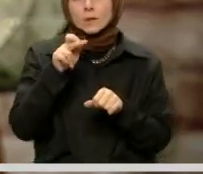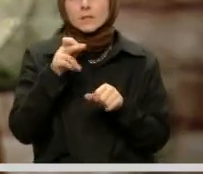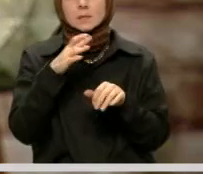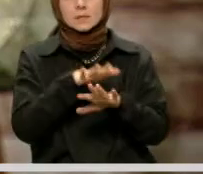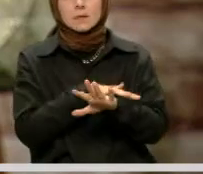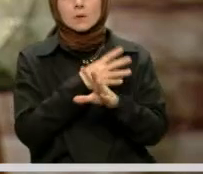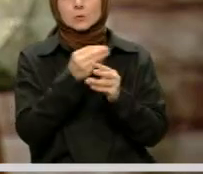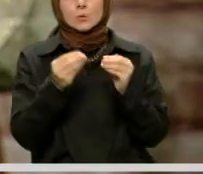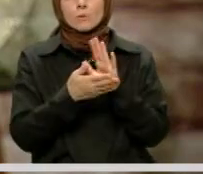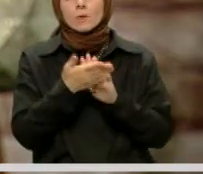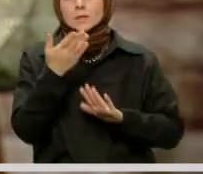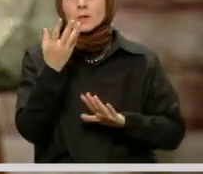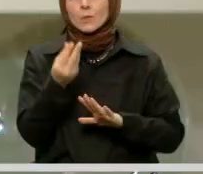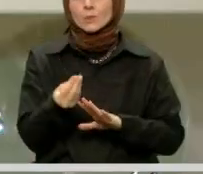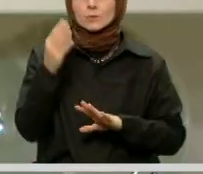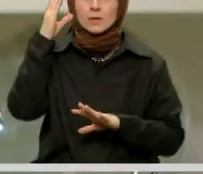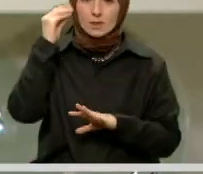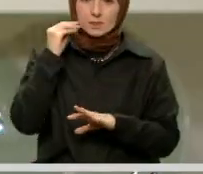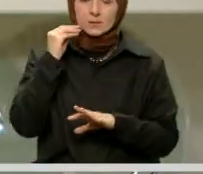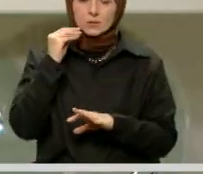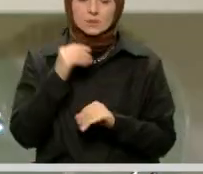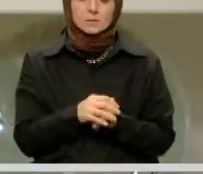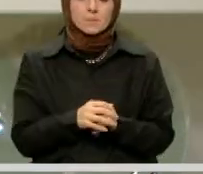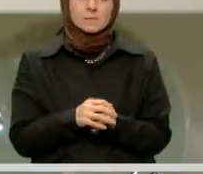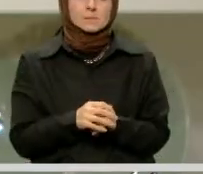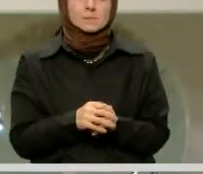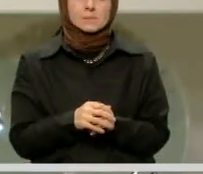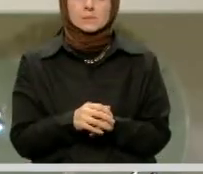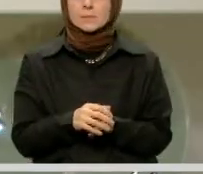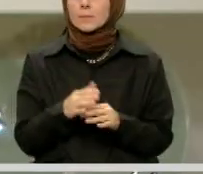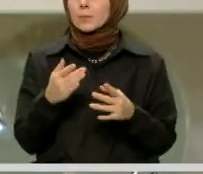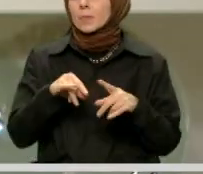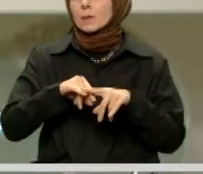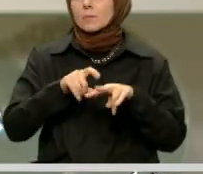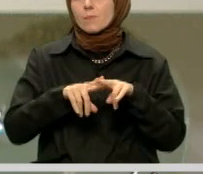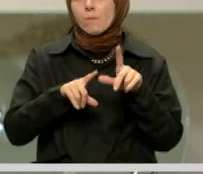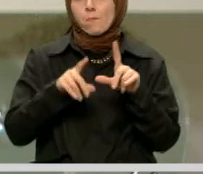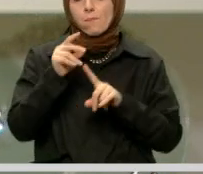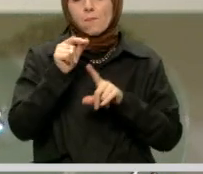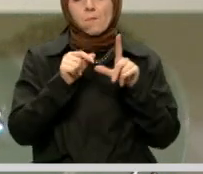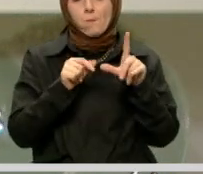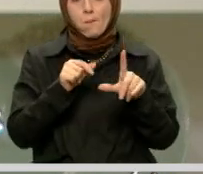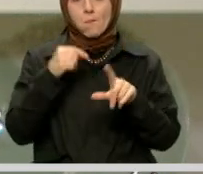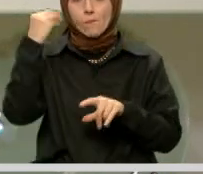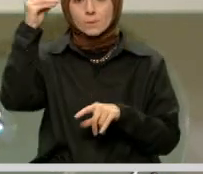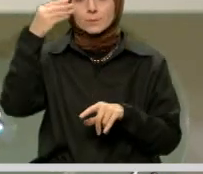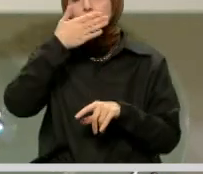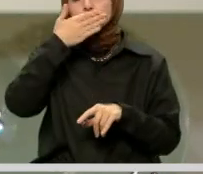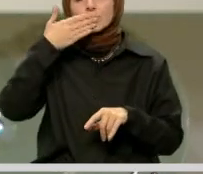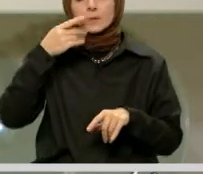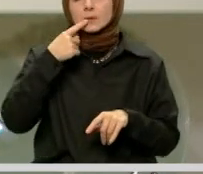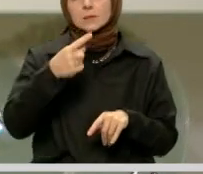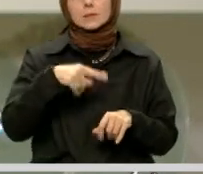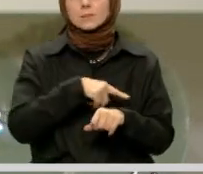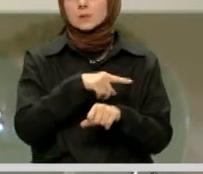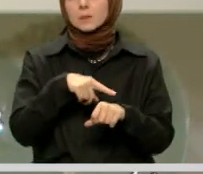idrak edeceğiz, ya, fark edeceğiz inşallah. İnşallah hocam. Peki şimdi Halil hocam, Ramazan dediğimizde, şimdi biz konu başlığımıza ibadet ayı